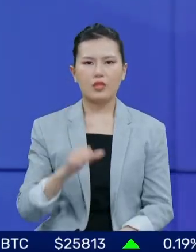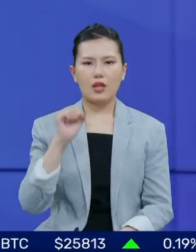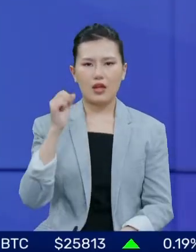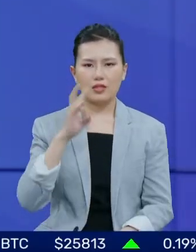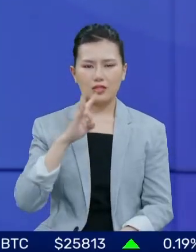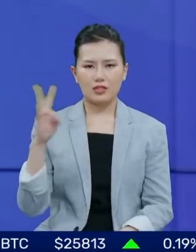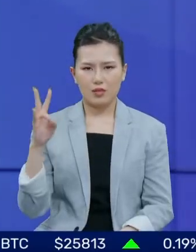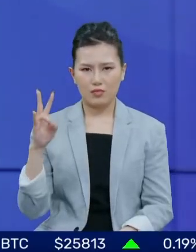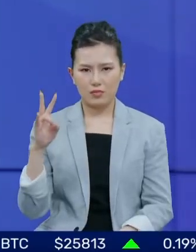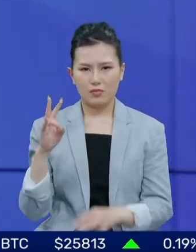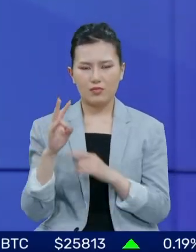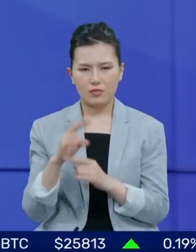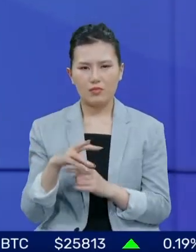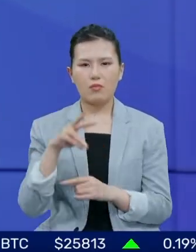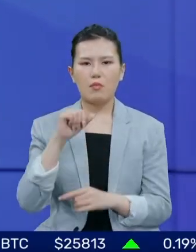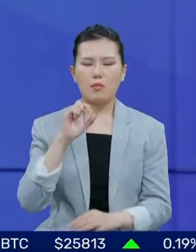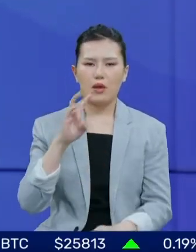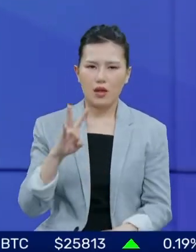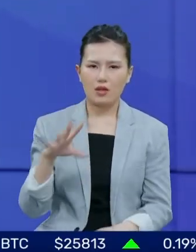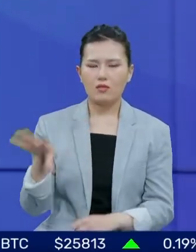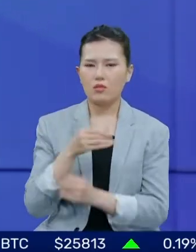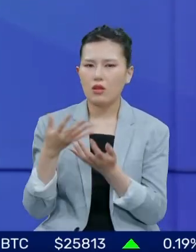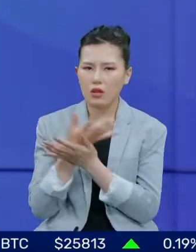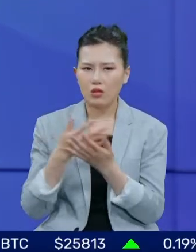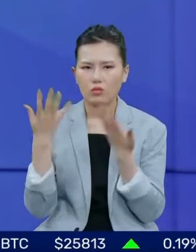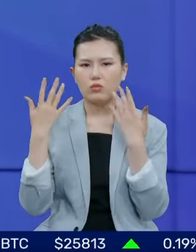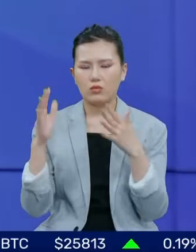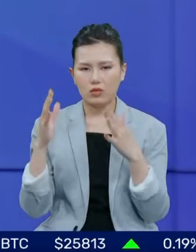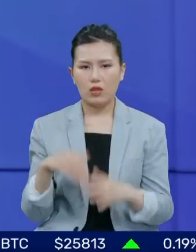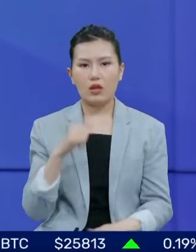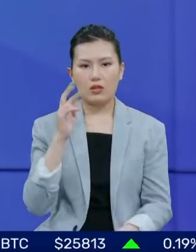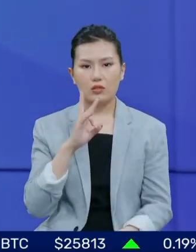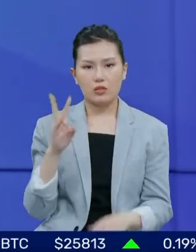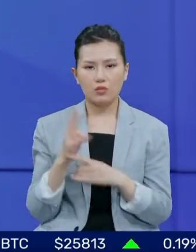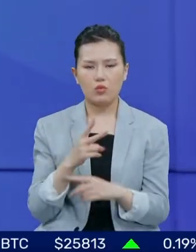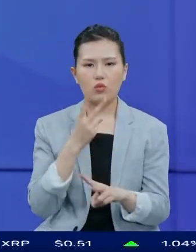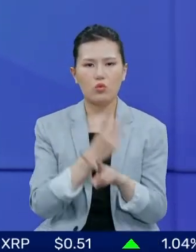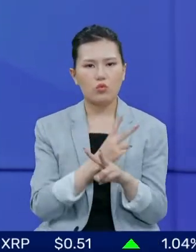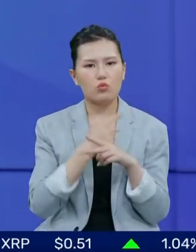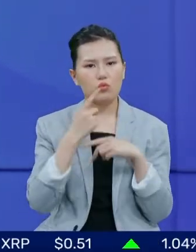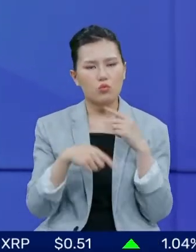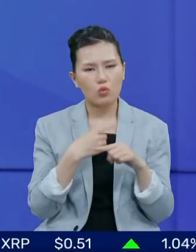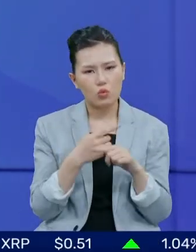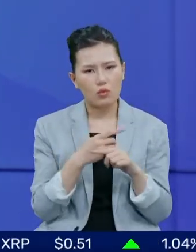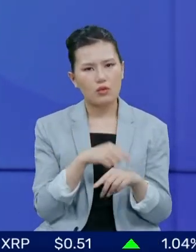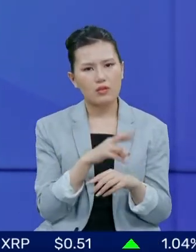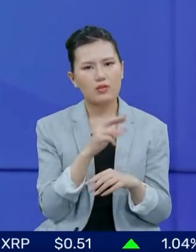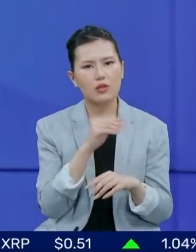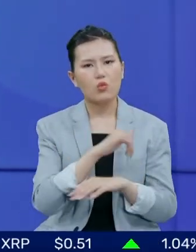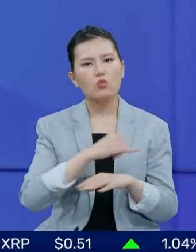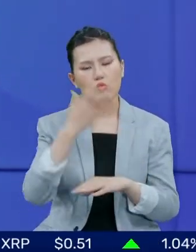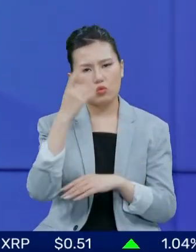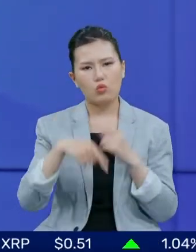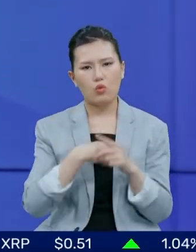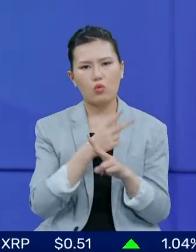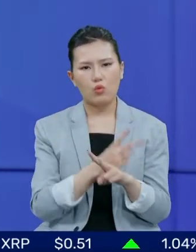Монгол Ардын намын бүлгүүд хуралдлаа. Ардчилсан намын бүлэг улс төрийн намын тухай хуулийн асуудлаар хуралдаж, тусгаалтай холбоотойгоор 40 гаруй зарчмын саналаа хөрвүүлээд